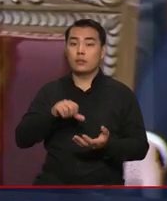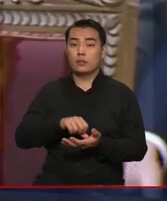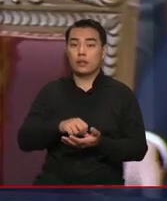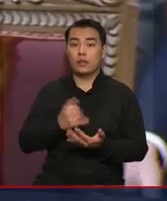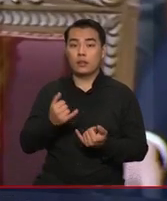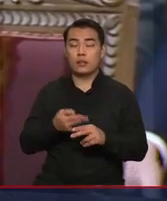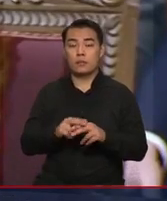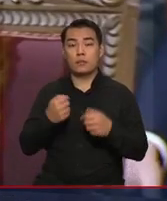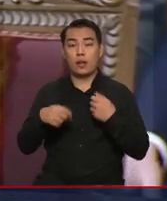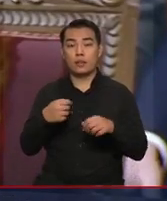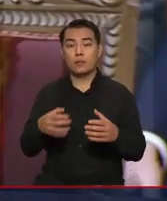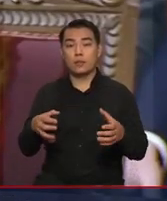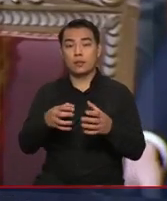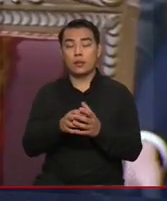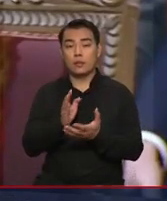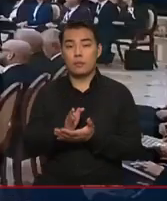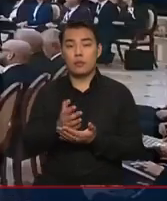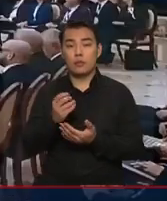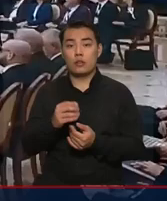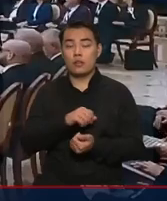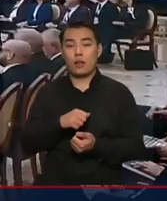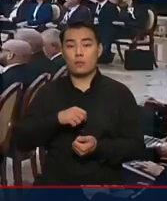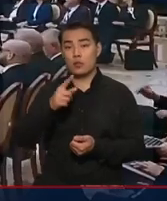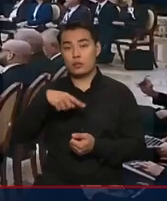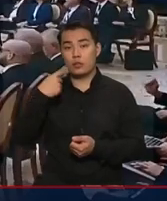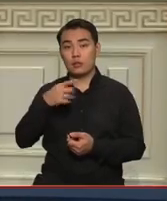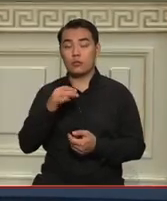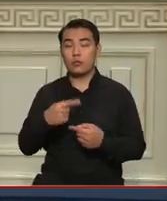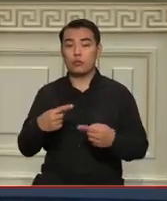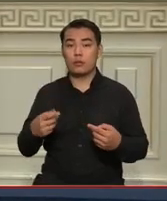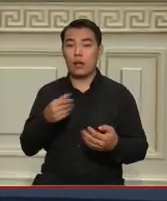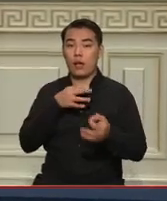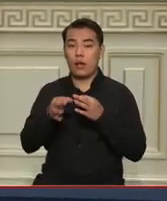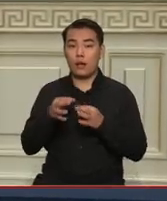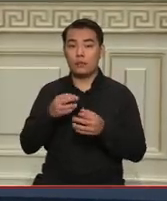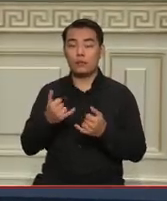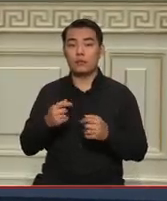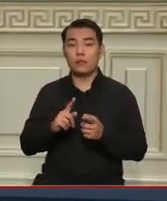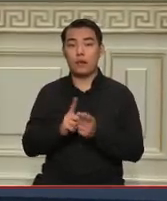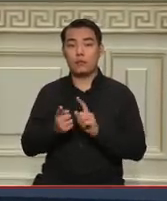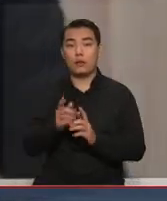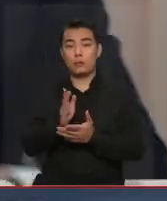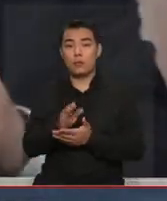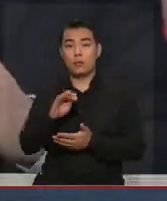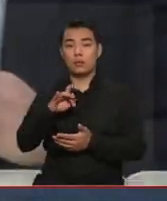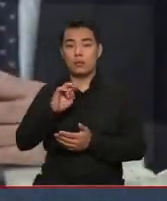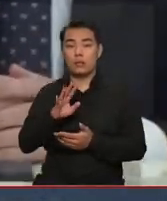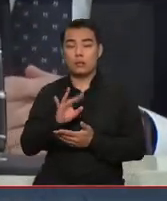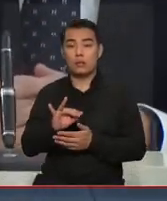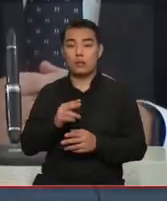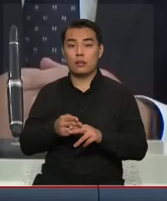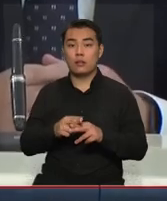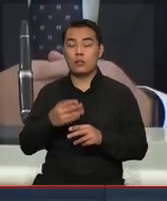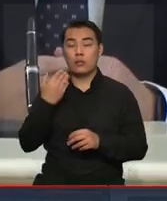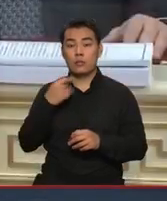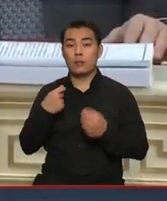емес тек сауда біріктіреді. Енді өз ішінен бөлек өзгелермен де алыс берісті нығайтуға көшпек. Әуелі Иранмен еркін сауда туралы